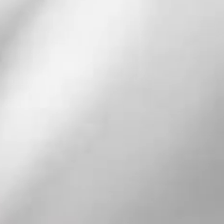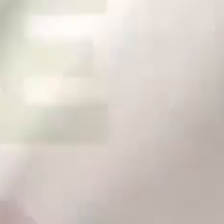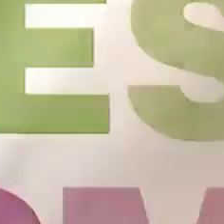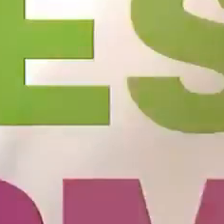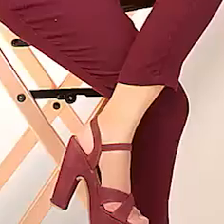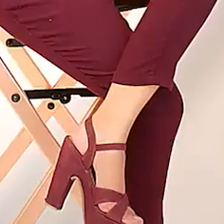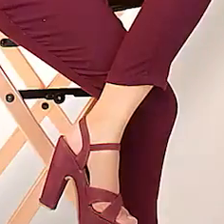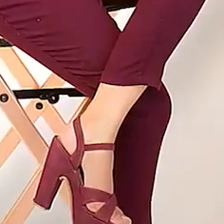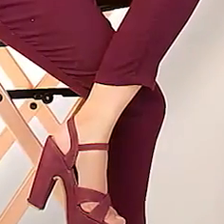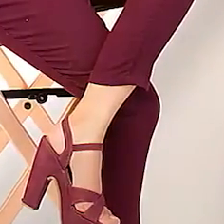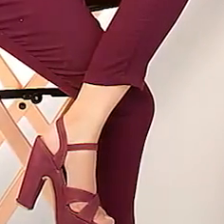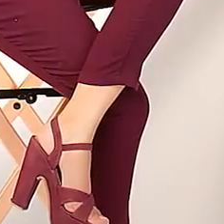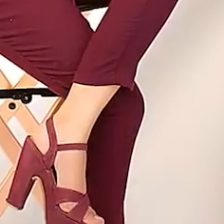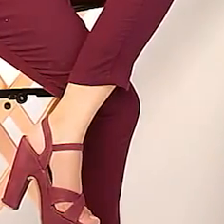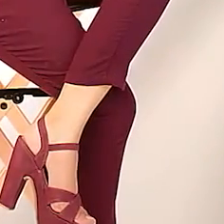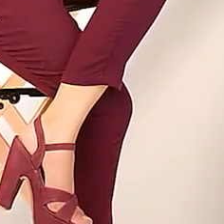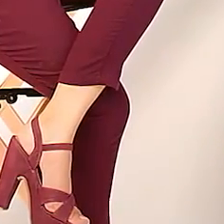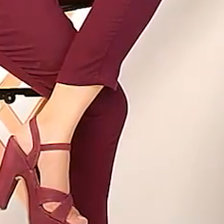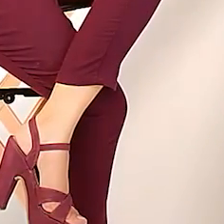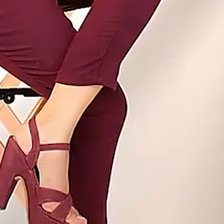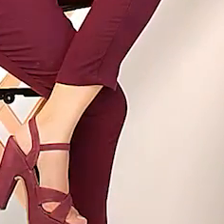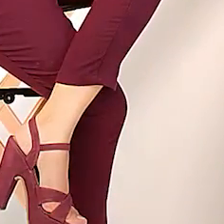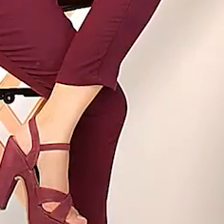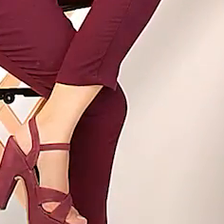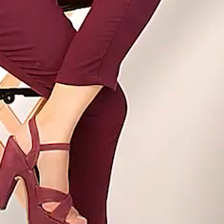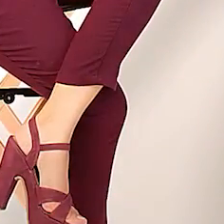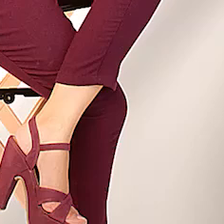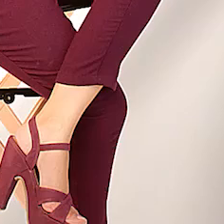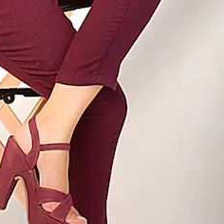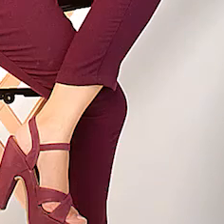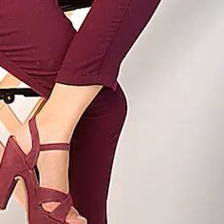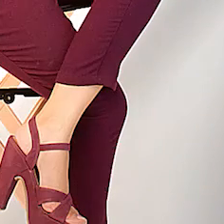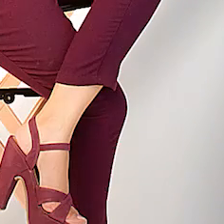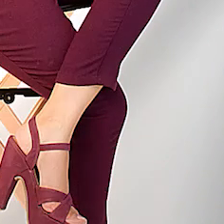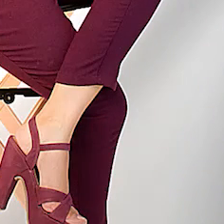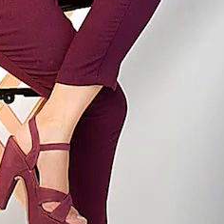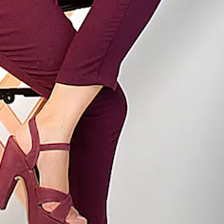Lunes a viernes 3 de la tarde. Síguenos.